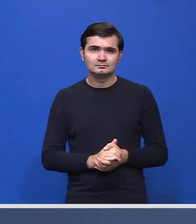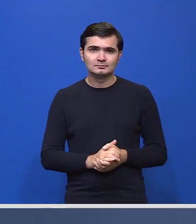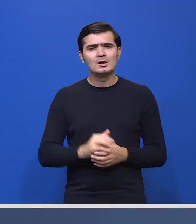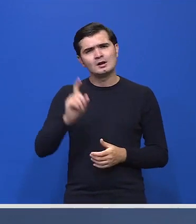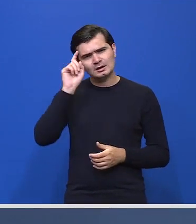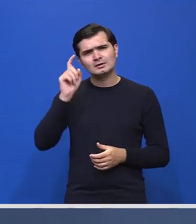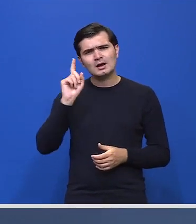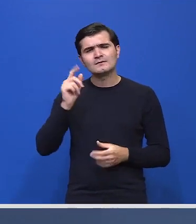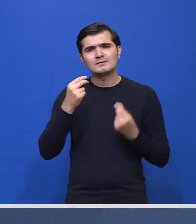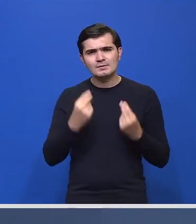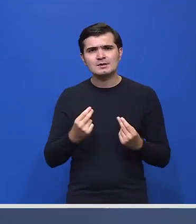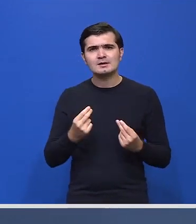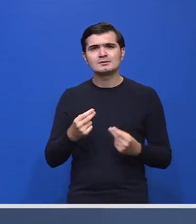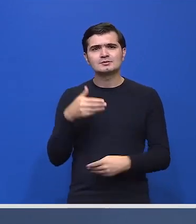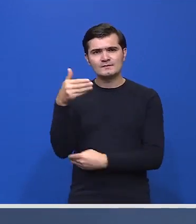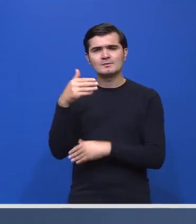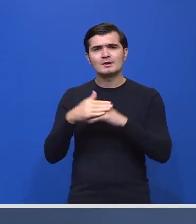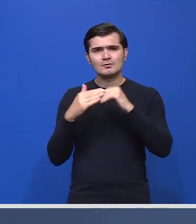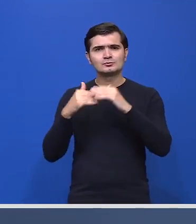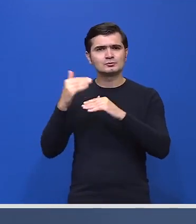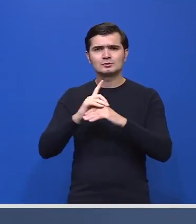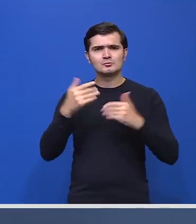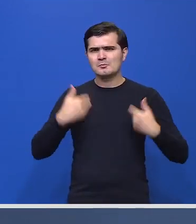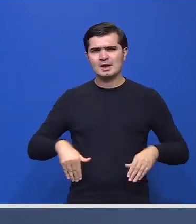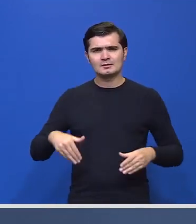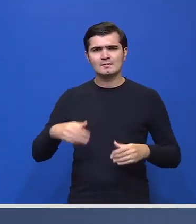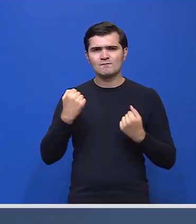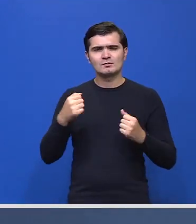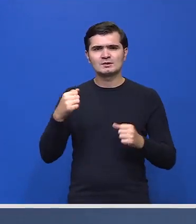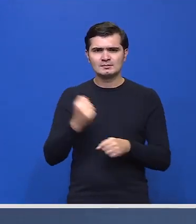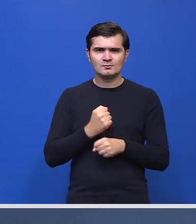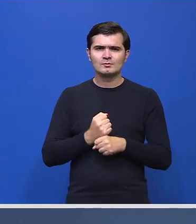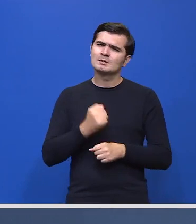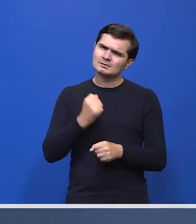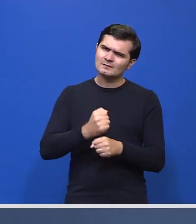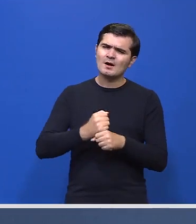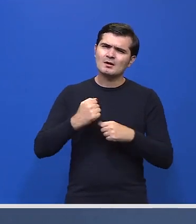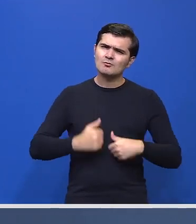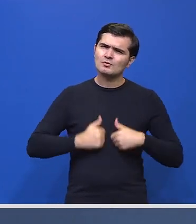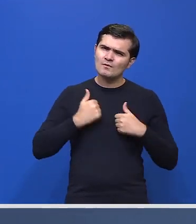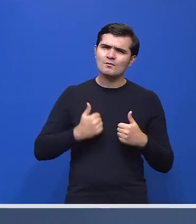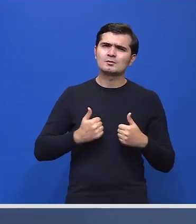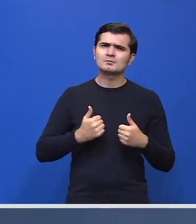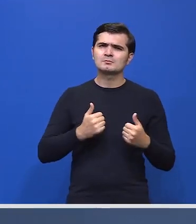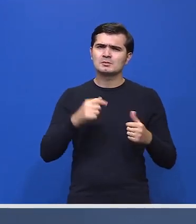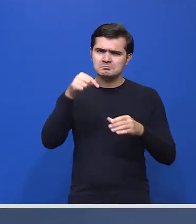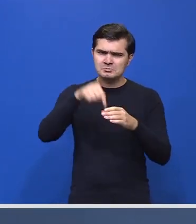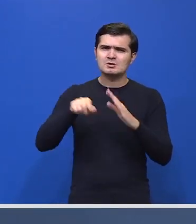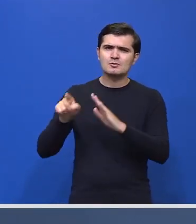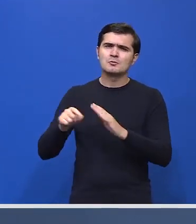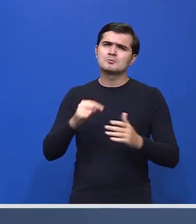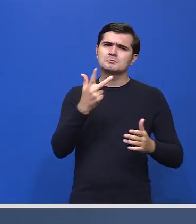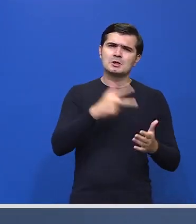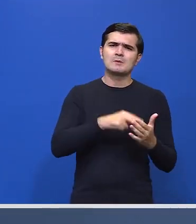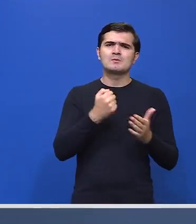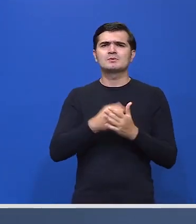Cred că ar fi bine și din partea constructorilor, ca să nu piardă forța de muncă, să facă un efort în interiorul facilității între 3.000 și 10.000 să